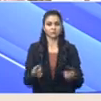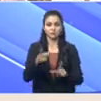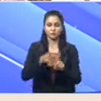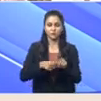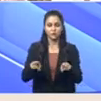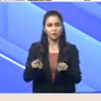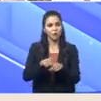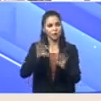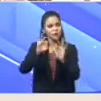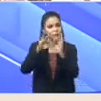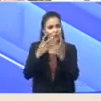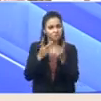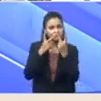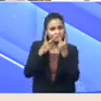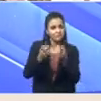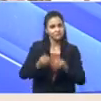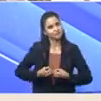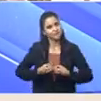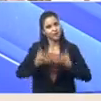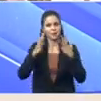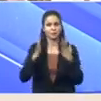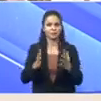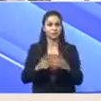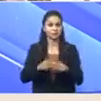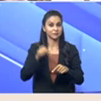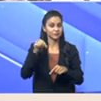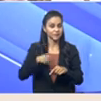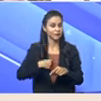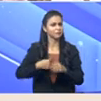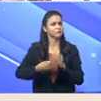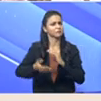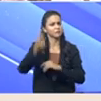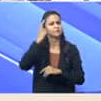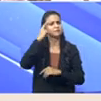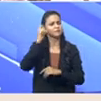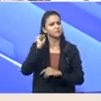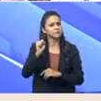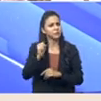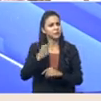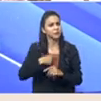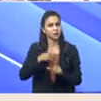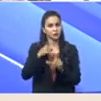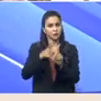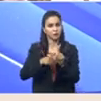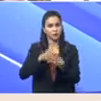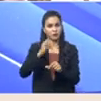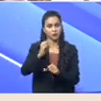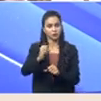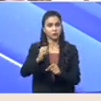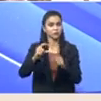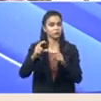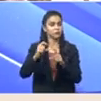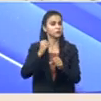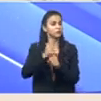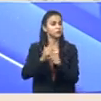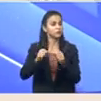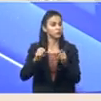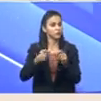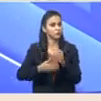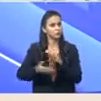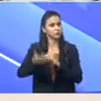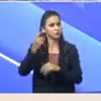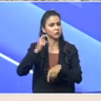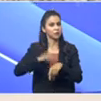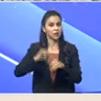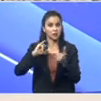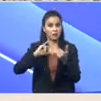देखकर मुझे अच्छा लगता है। मुझे याद है, जब मैं योग दिवस पर श्रीनगर में था, बारिश के